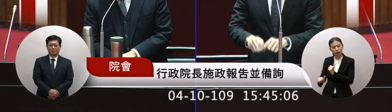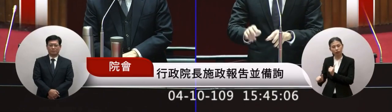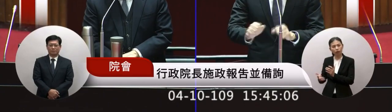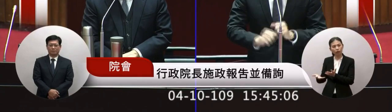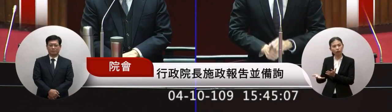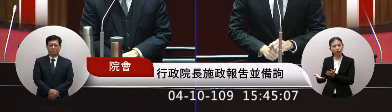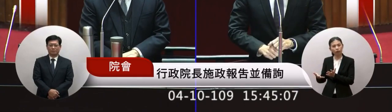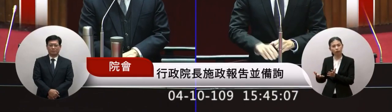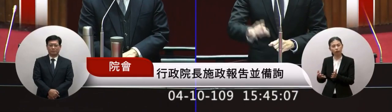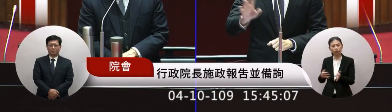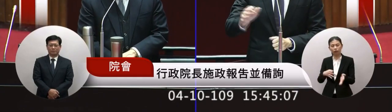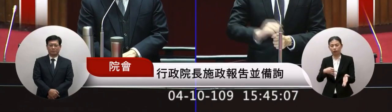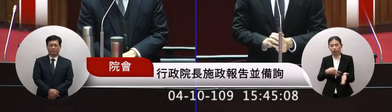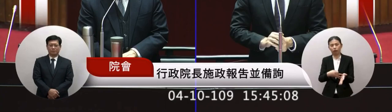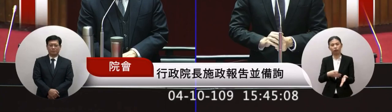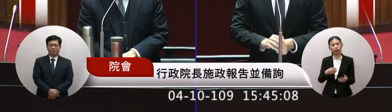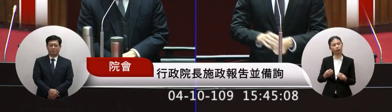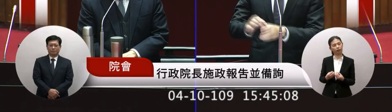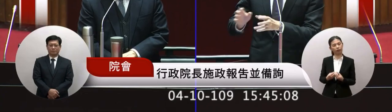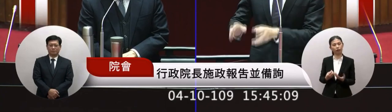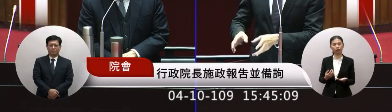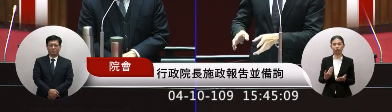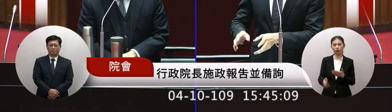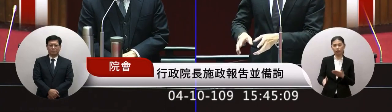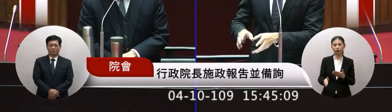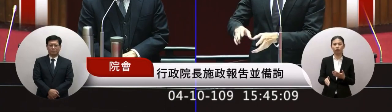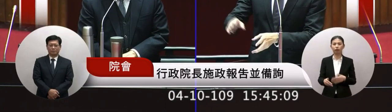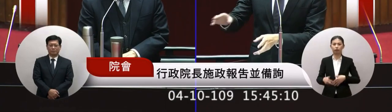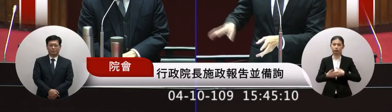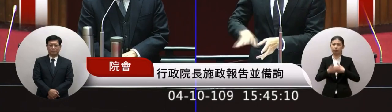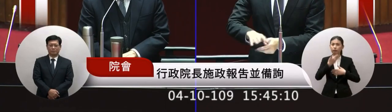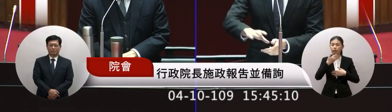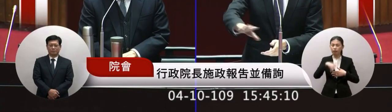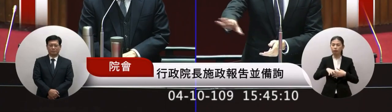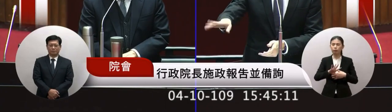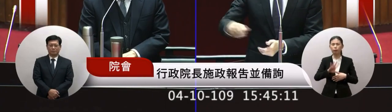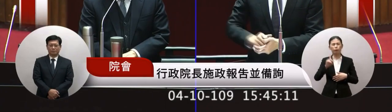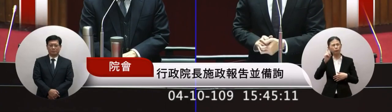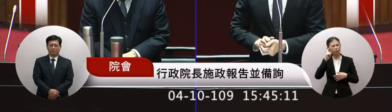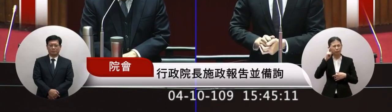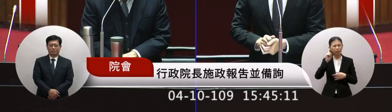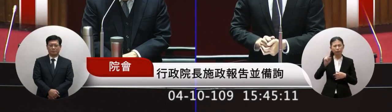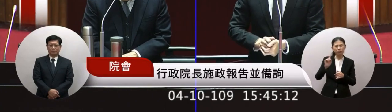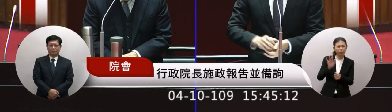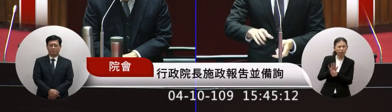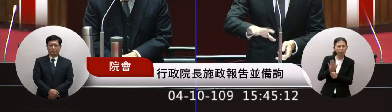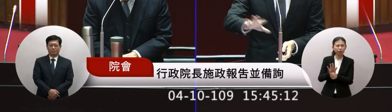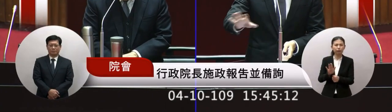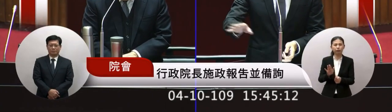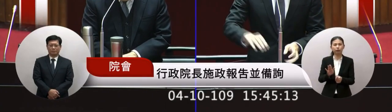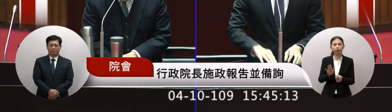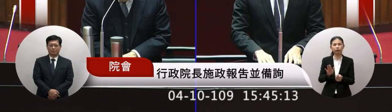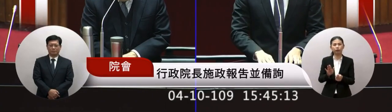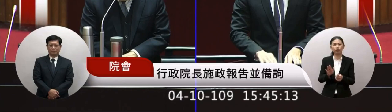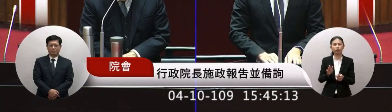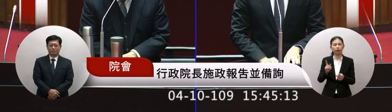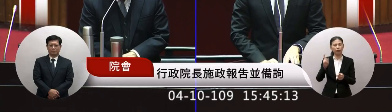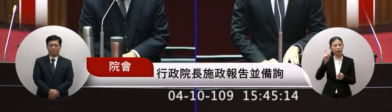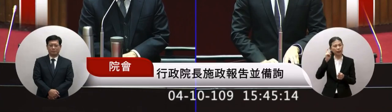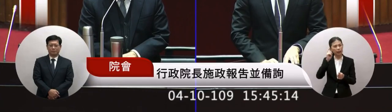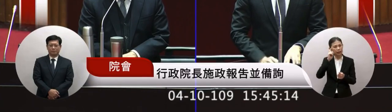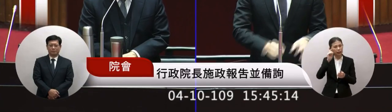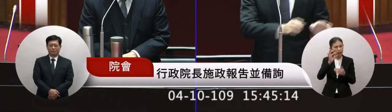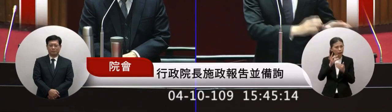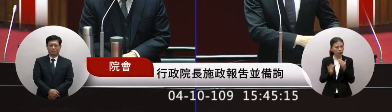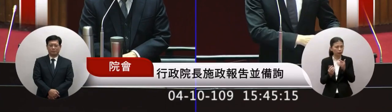阵，煞无法都拍进去。啊，我有听讲卫福部伊刷了，伊这个进前有想办法吼，要去调解这个代志，也要有一个过渡的这个措施啦